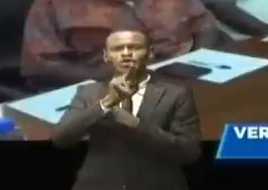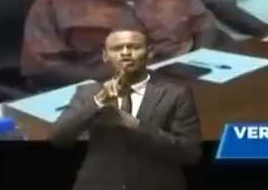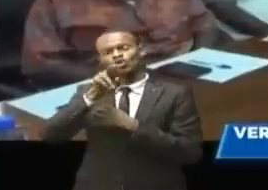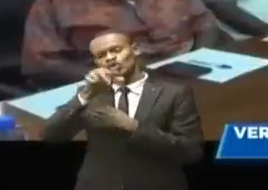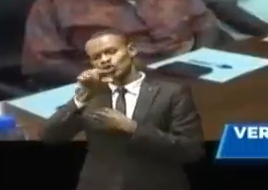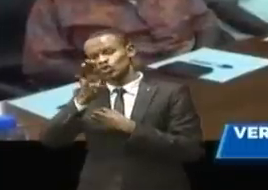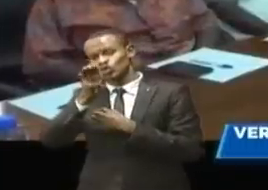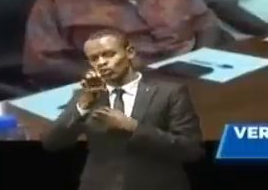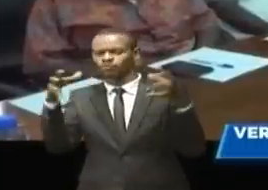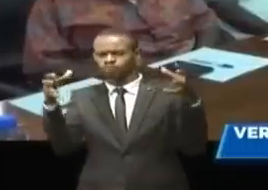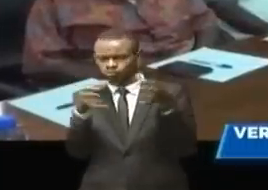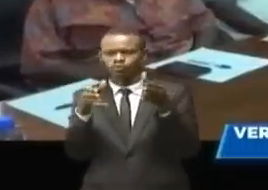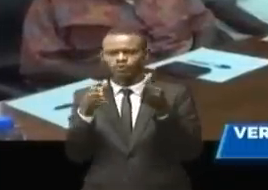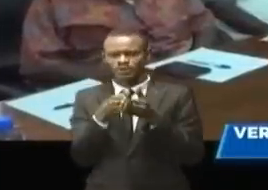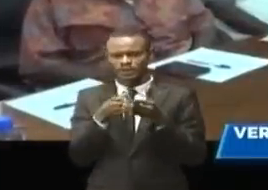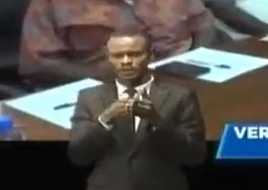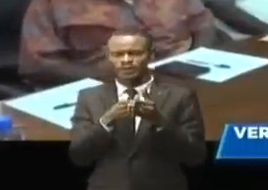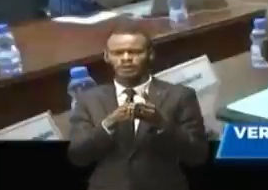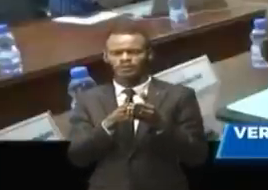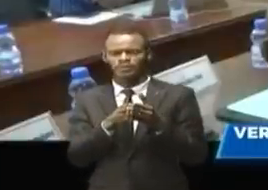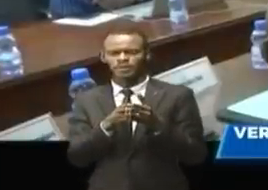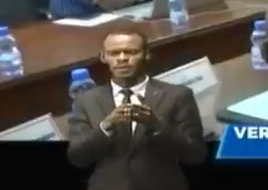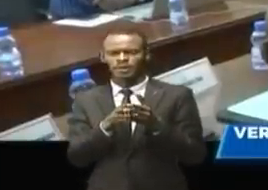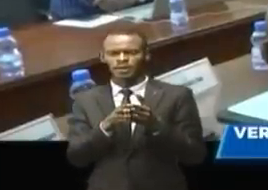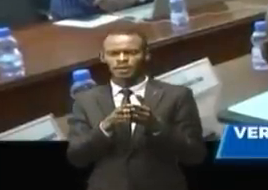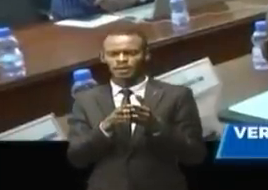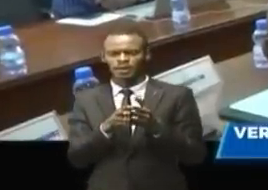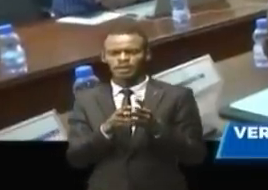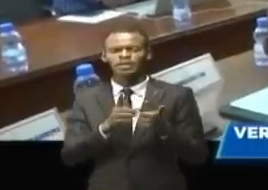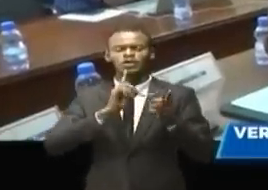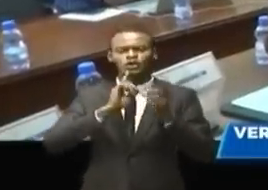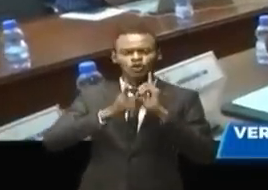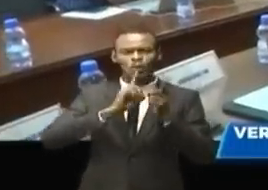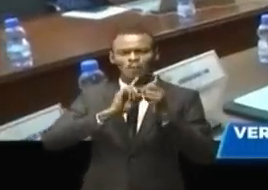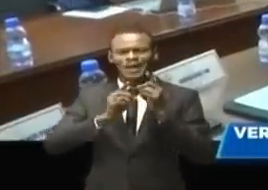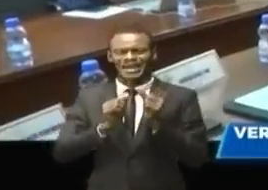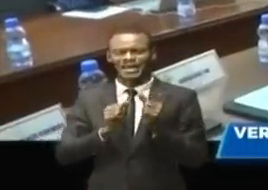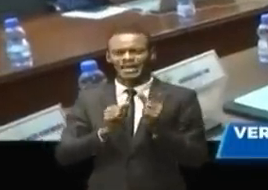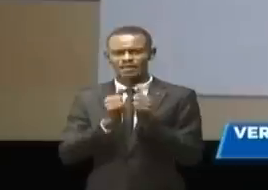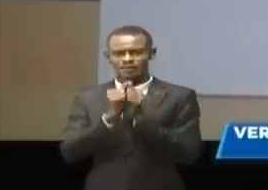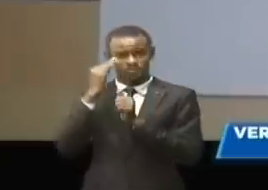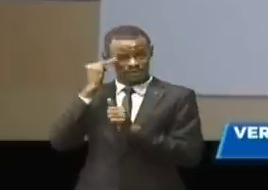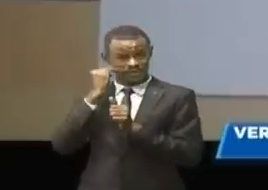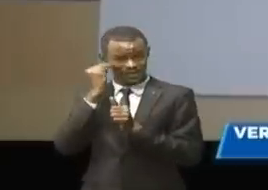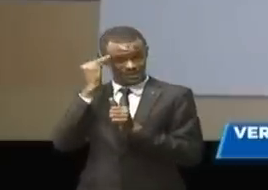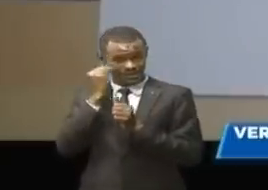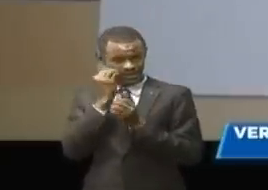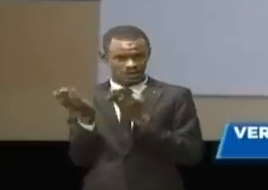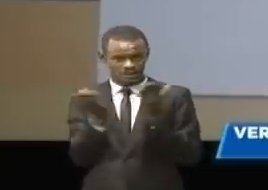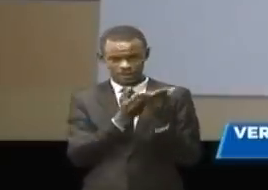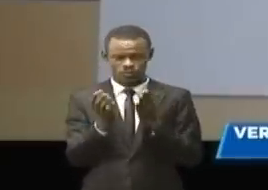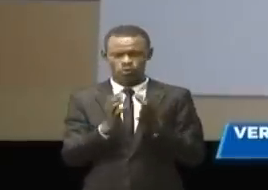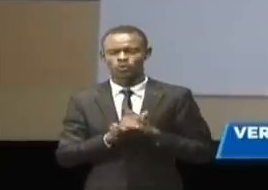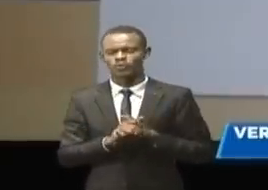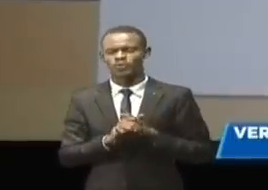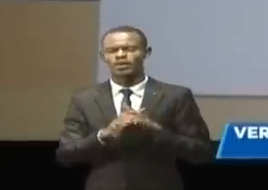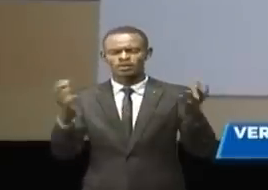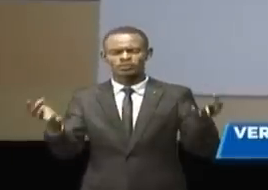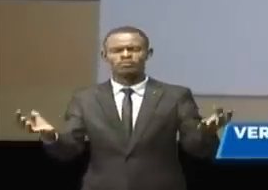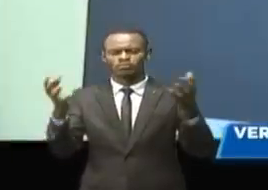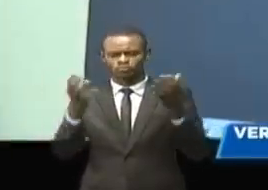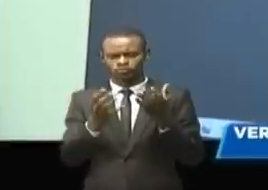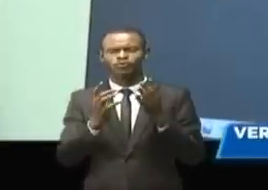des experts de l'ONATRA. Ce réseau d'entrepreneurs turcs conduit par Gökay Kan a proposé deux projets dans le